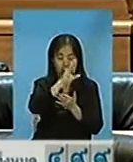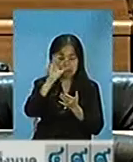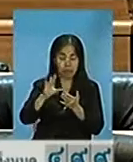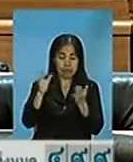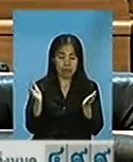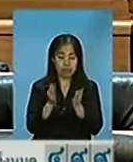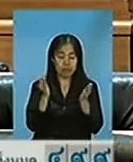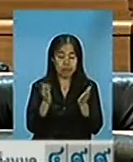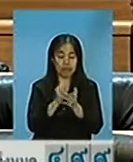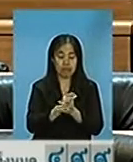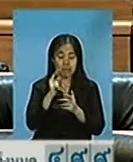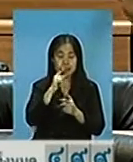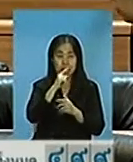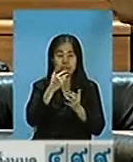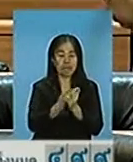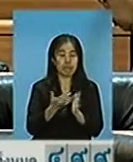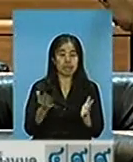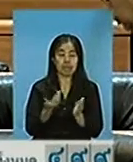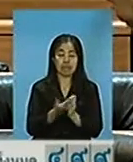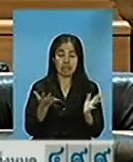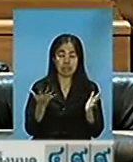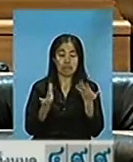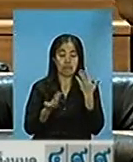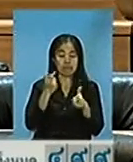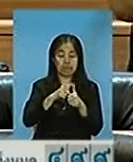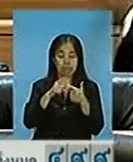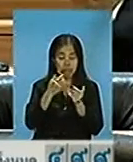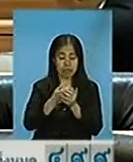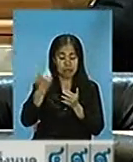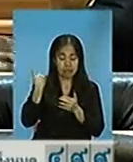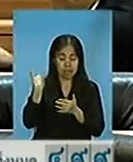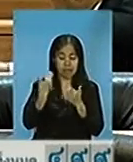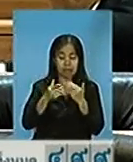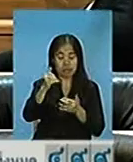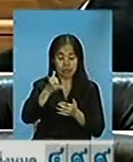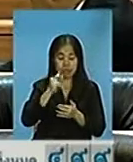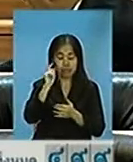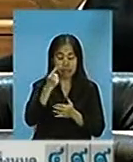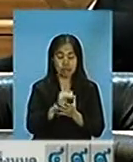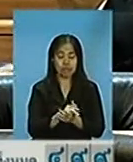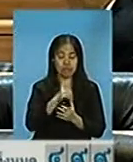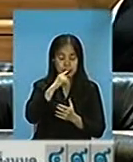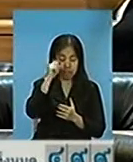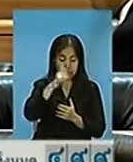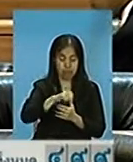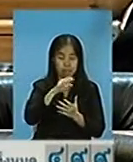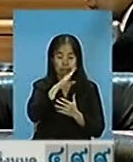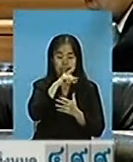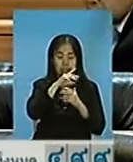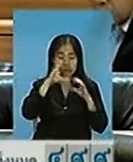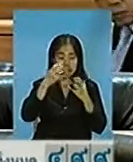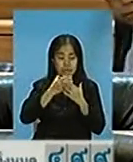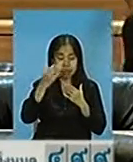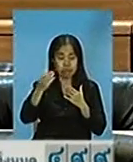านจะบอกว่าไม่มีหรอกหรือถ้ามีเข้ามาแน่นอนครับท่านอาจจะมีอำนาจในการที่จะให้เงินสำหรับ